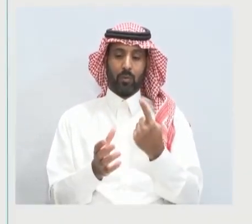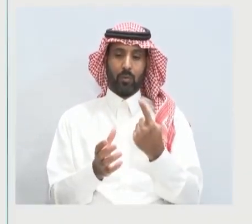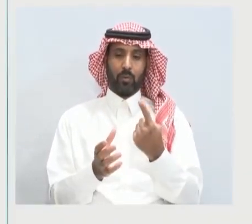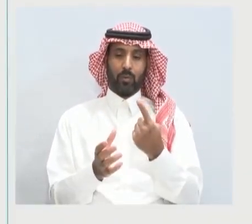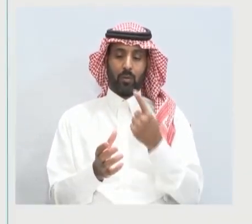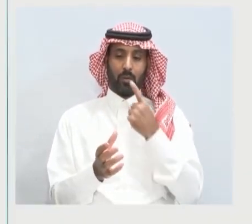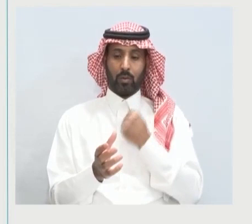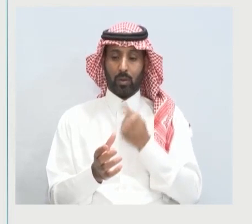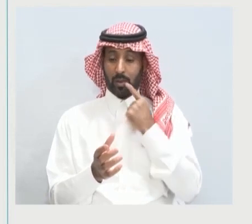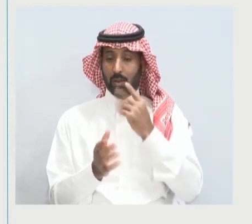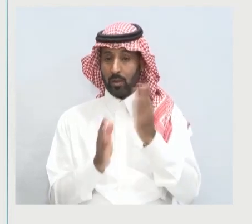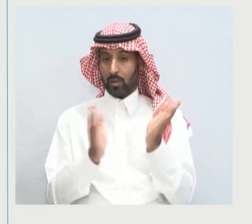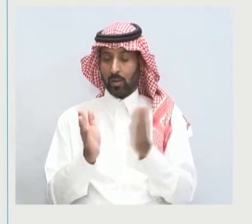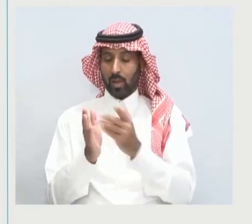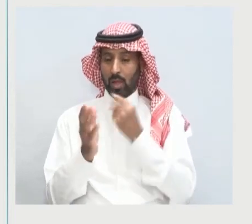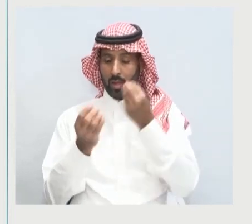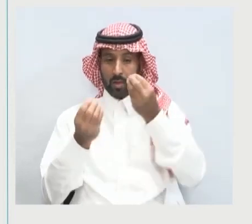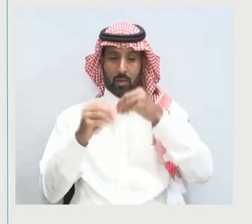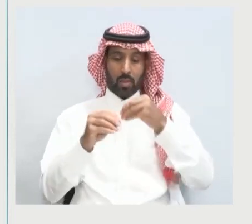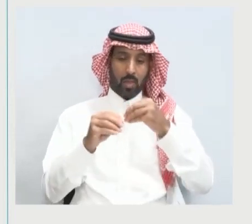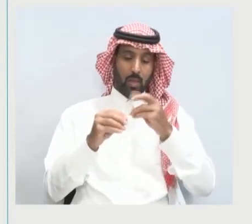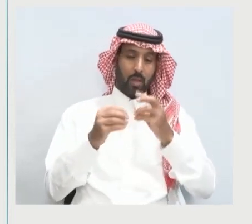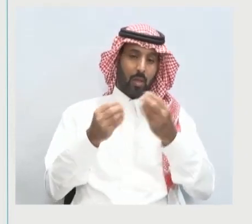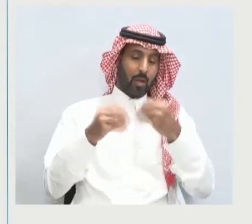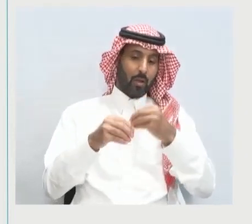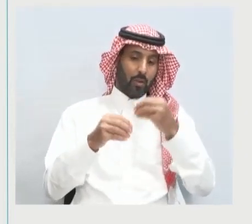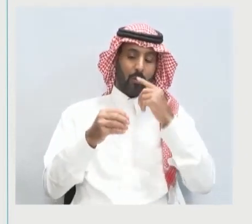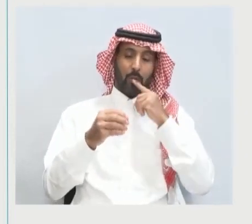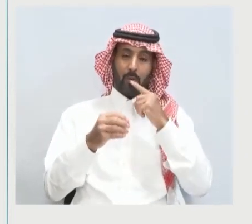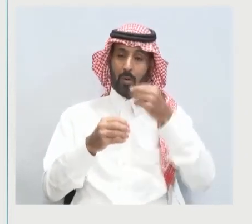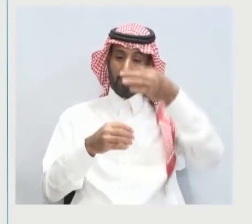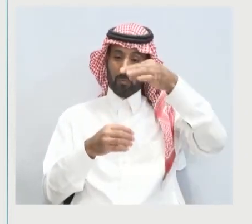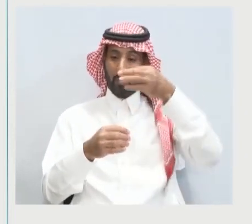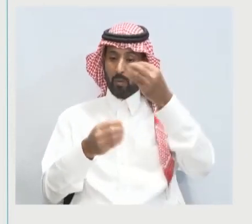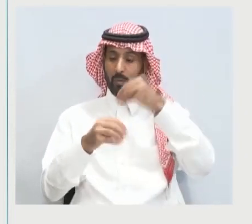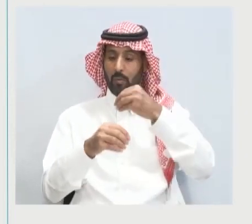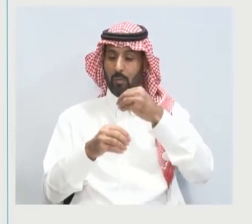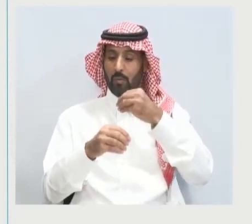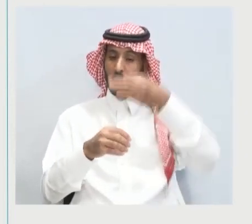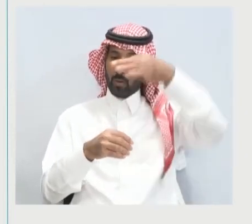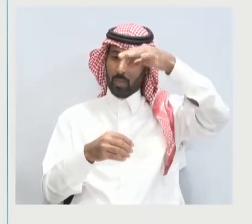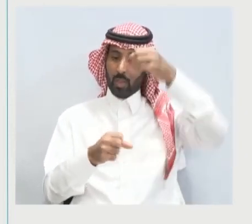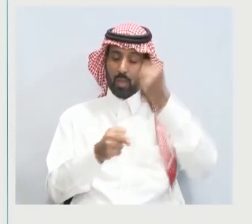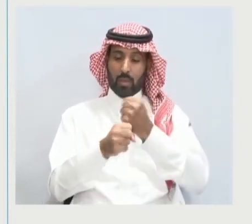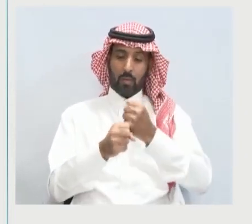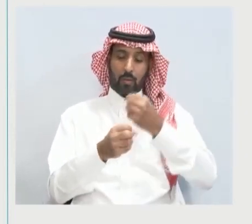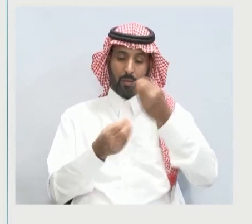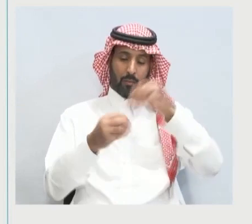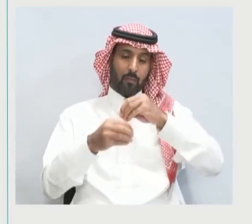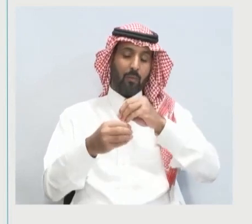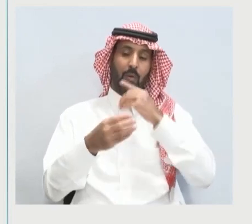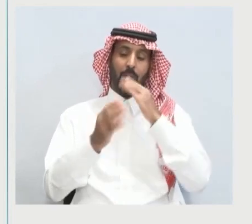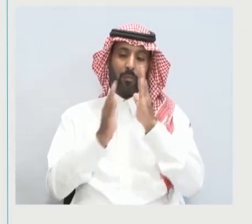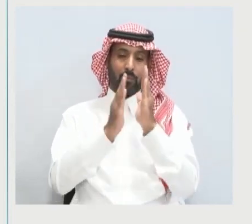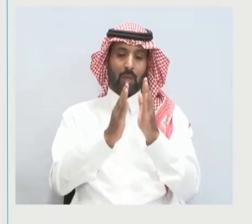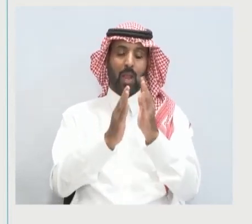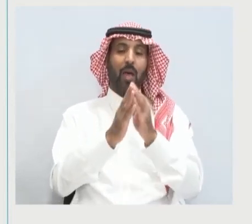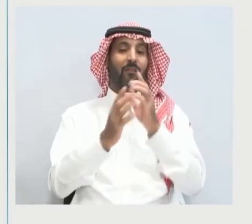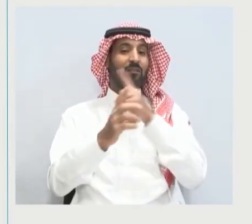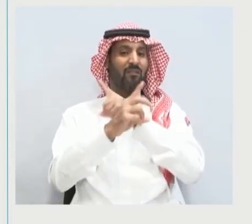نحتاج احيانا الى اضافه اكثر من عمل الى اكثر من ورقه عمل في ملف اكسل